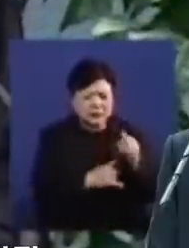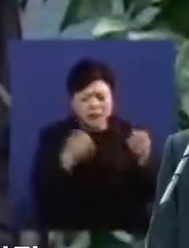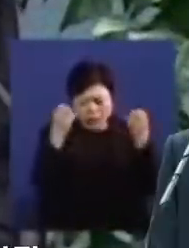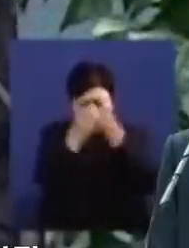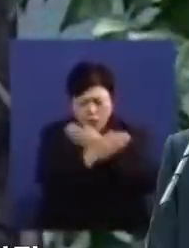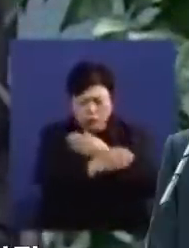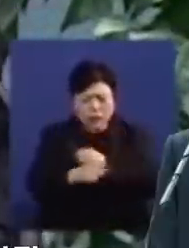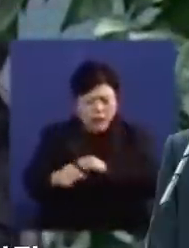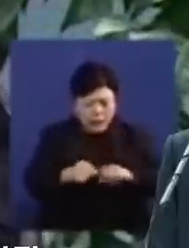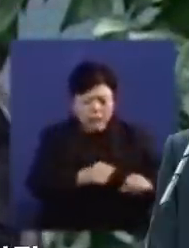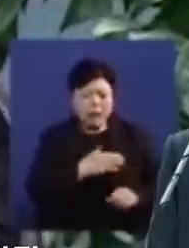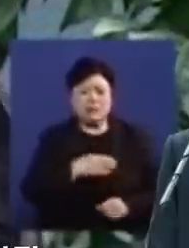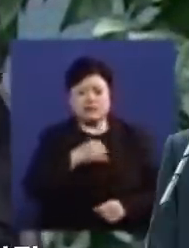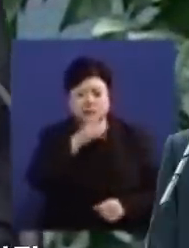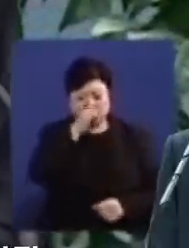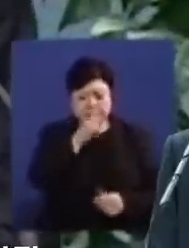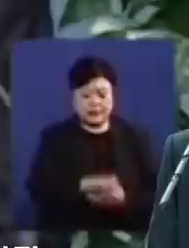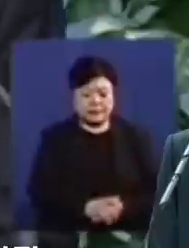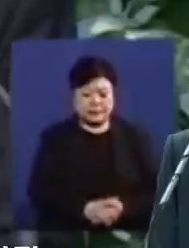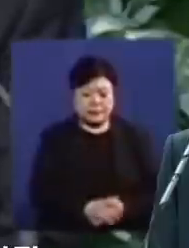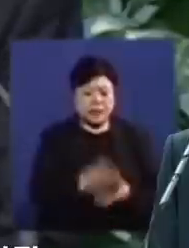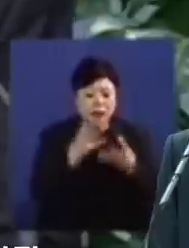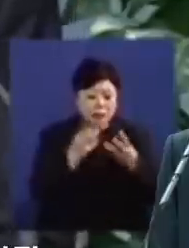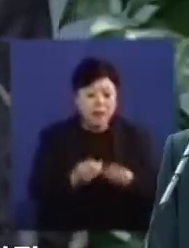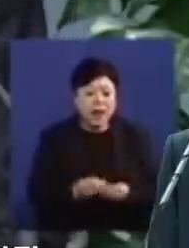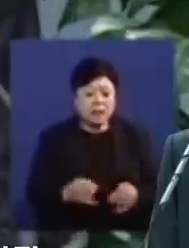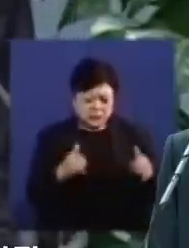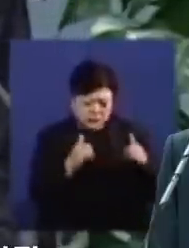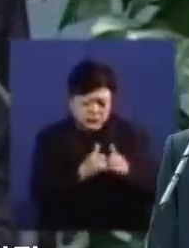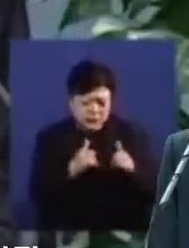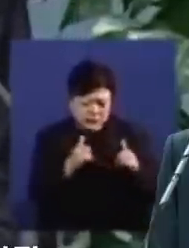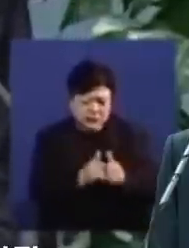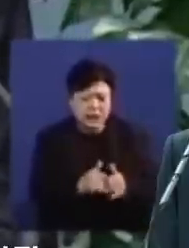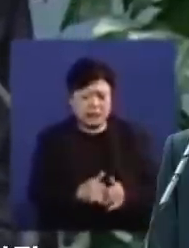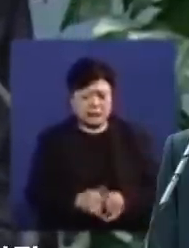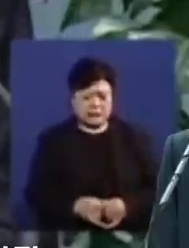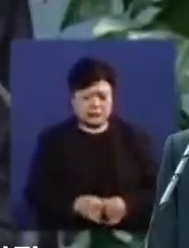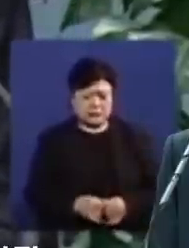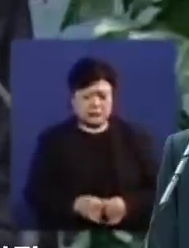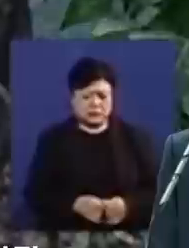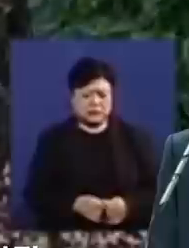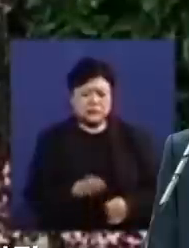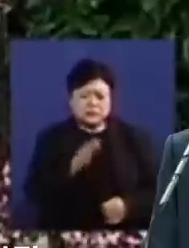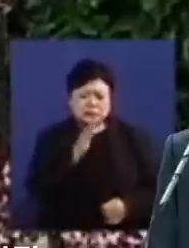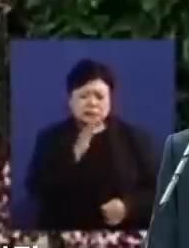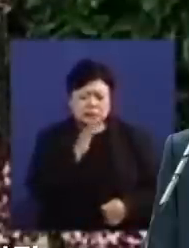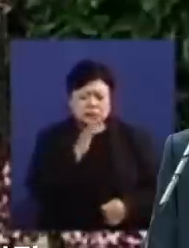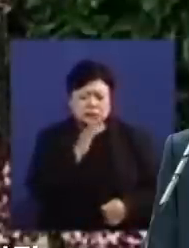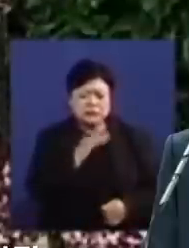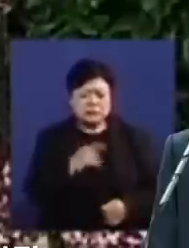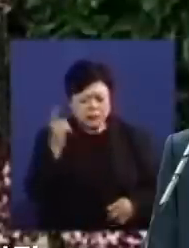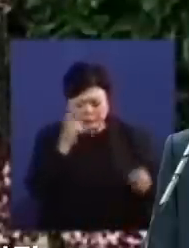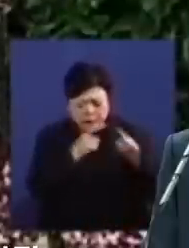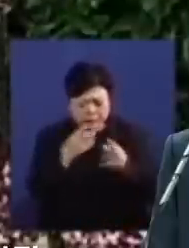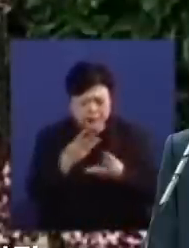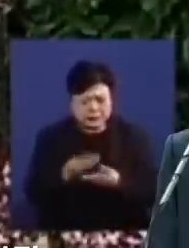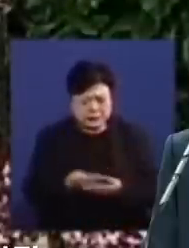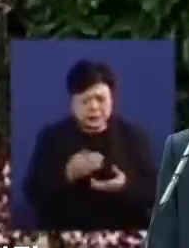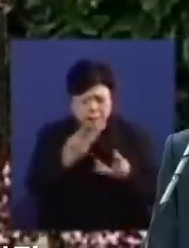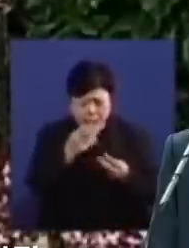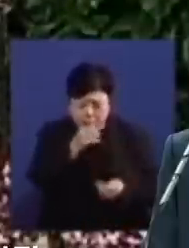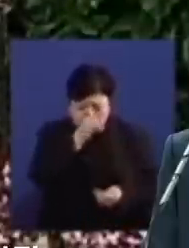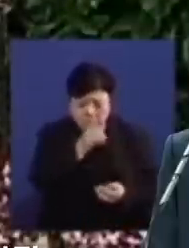범했다는 것을 우리가 잘 알고 있는 것입니다. 수많은 전쟁, 사상자, 무고한 민간 피해자가 셀 수 없이 많을